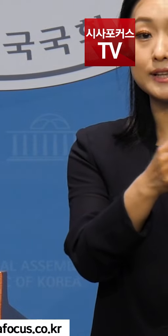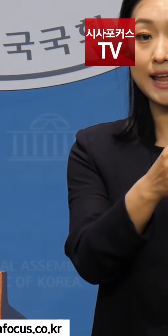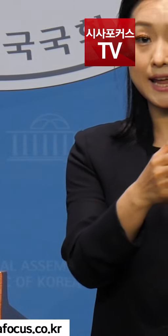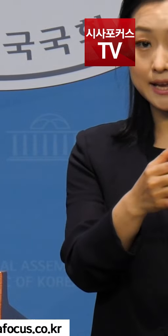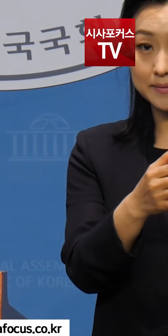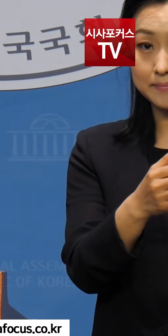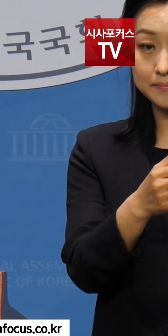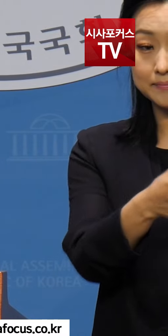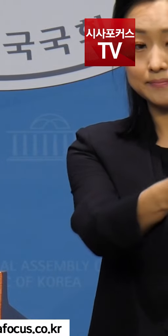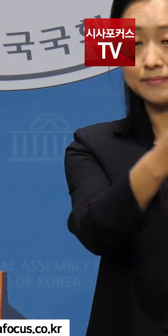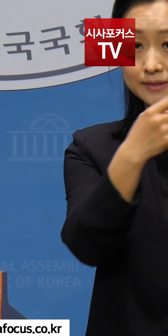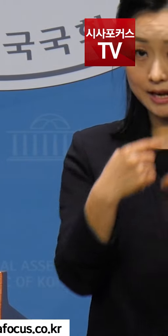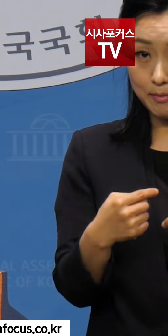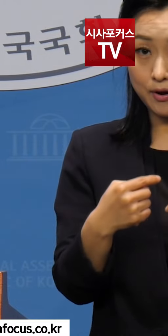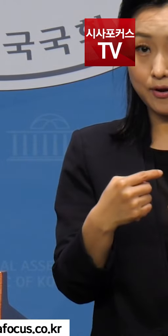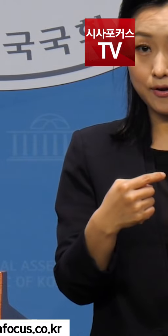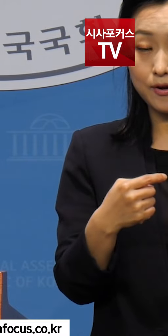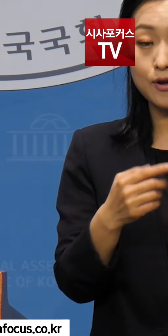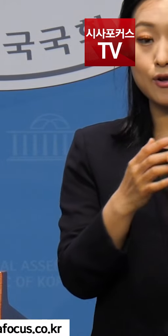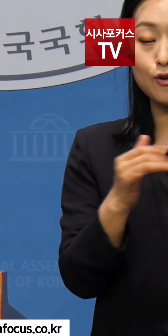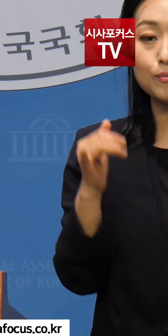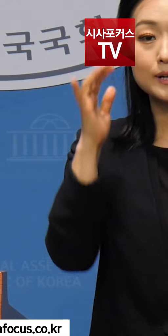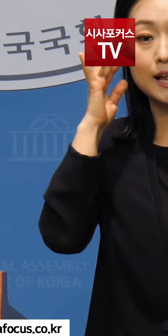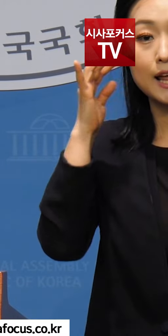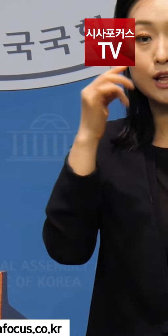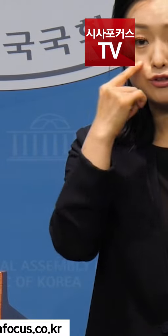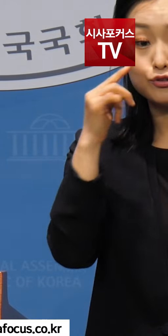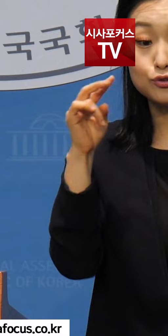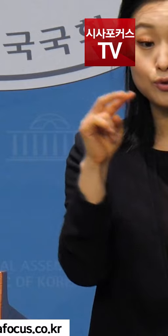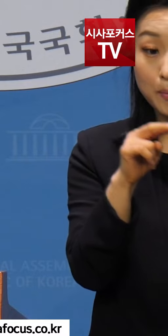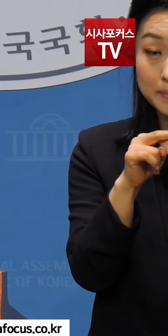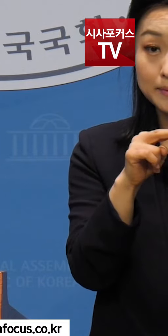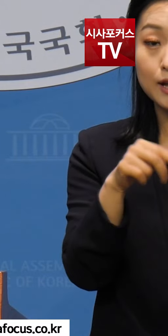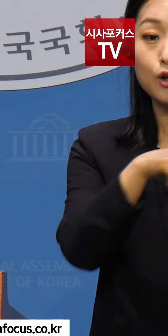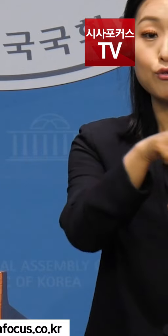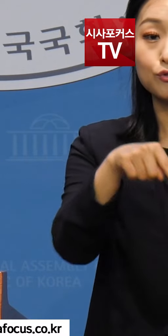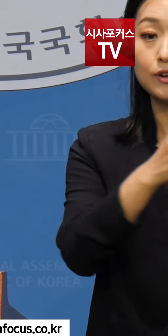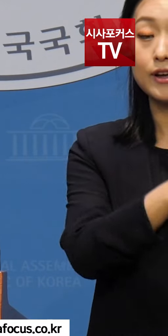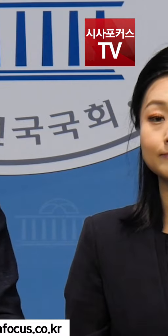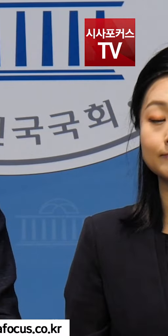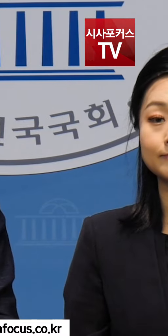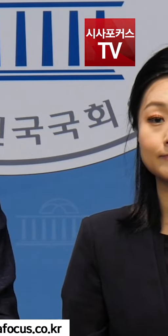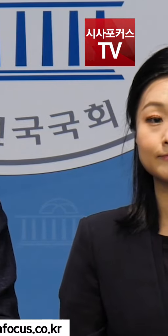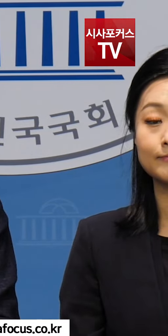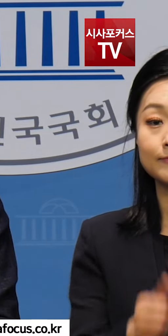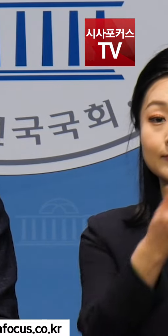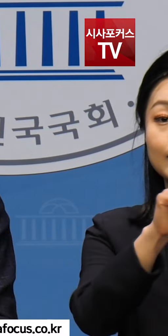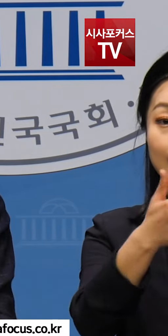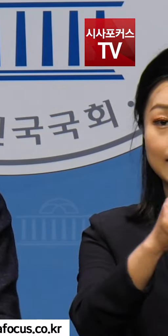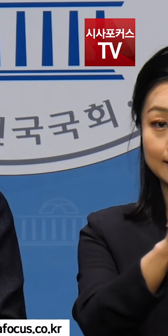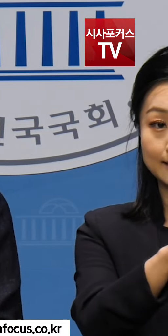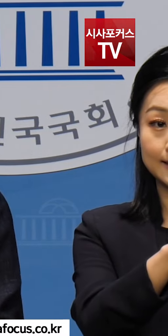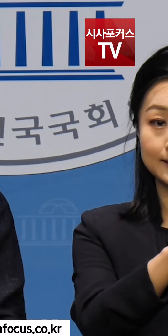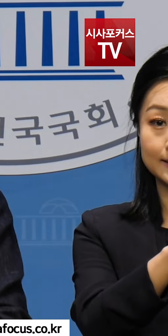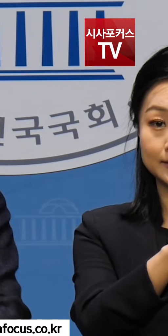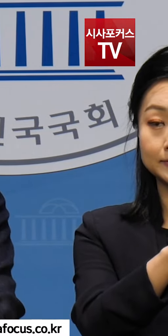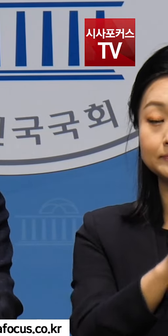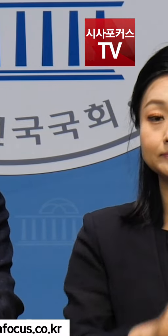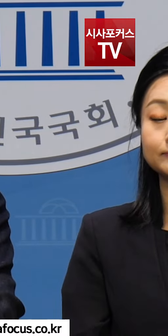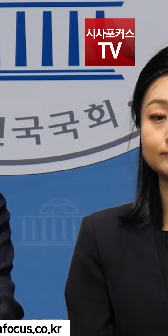것이 바로 국민의 눈높이에 맞도록 당을 운영하는 것이다. 한동훈 대표는